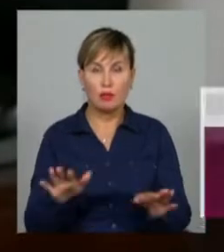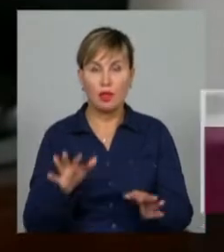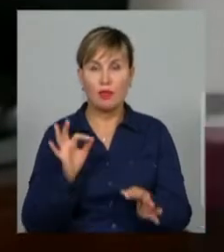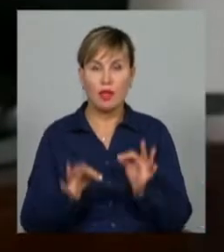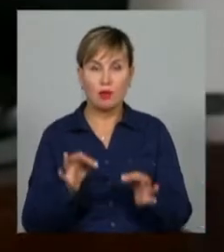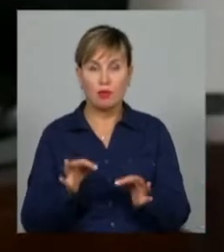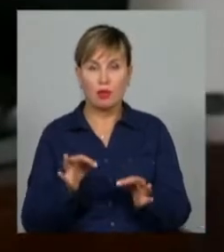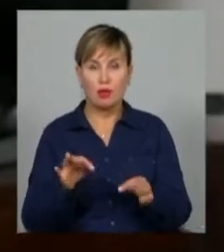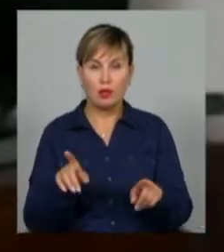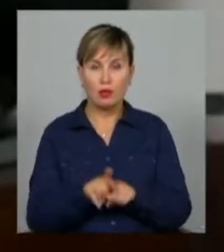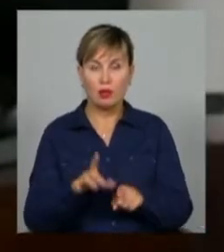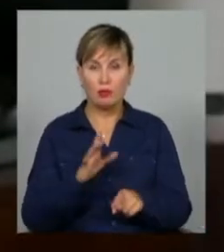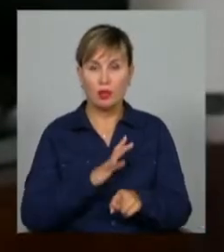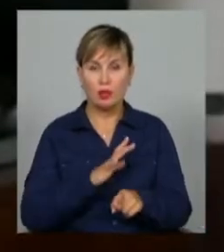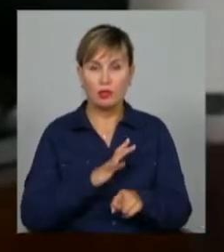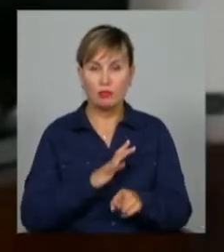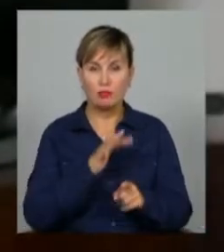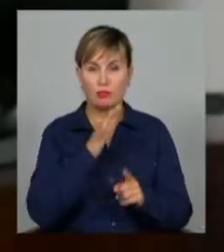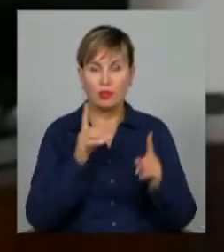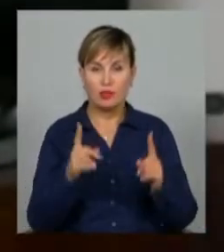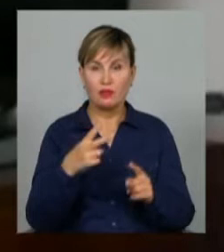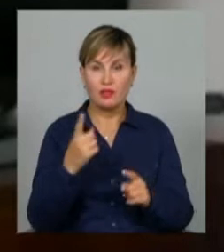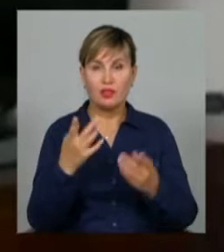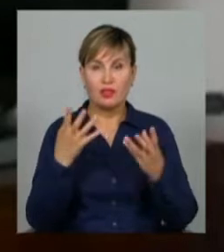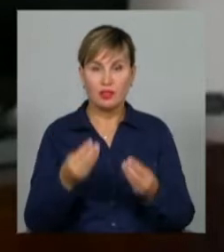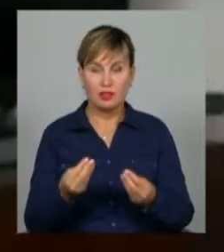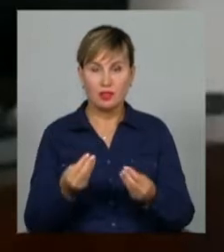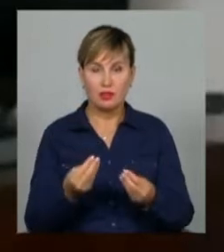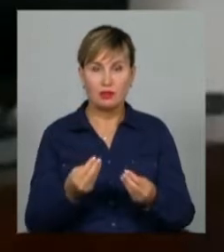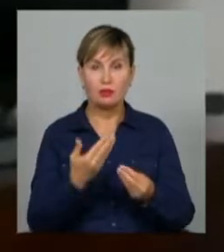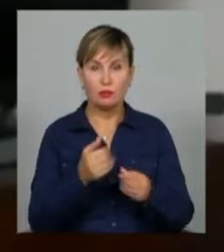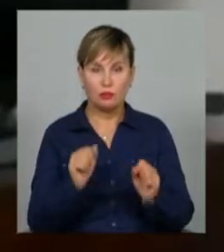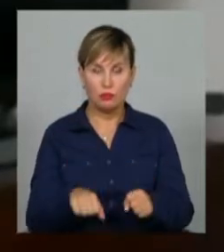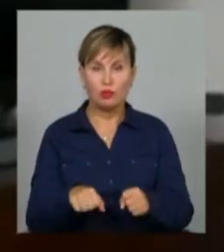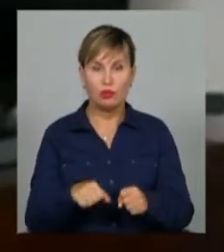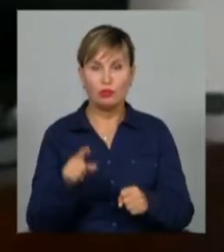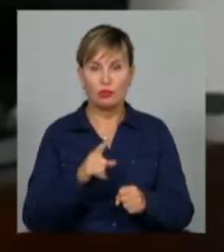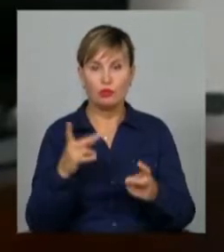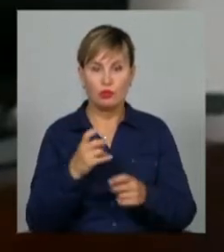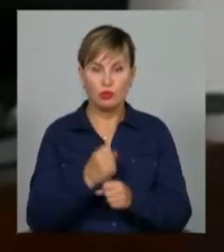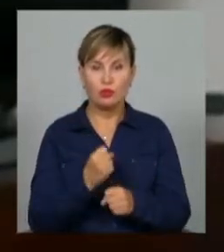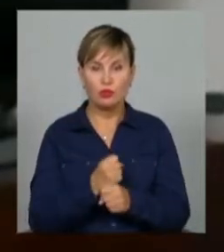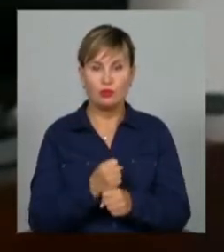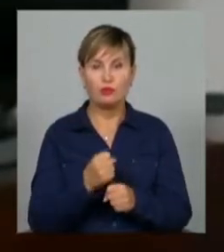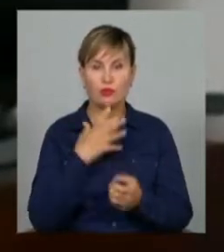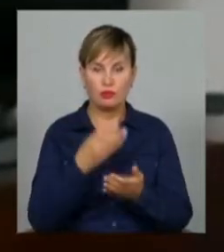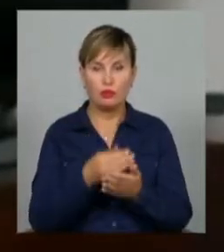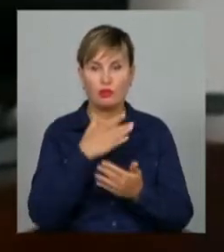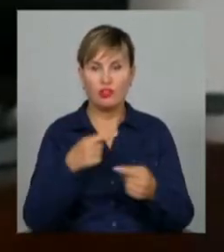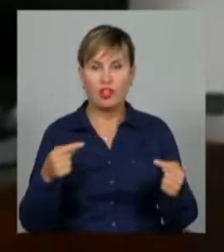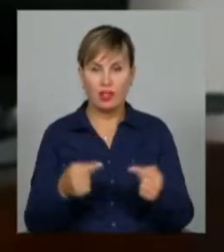нормально перенес вот этот промежуток 21 день, то ему, я считаю, что нужно сделать в свое